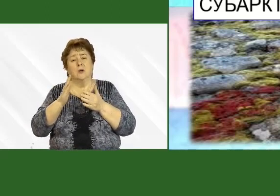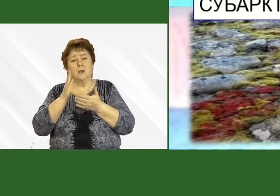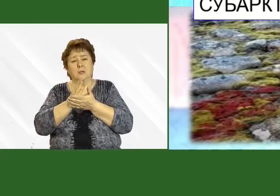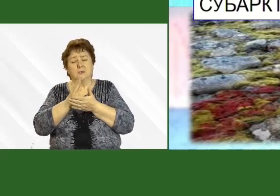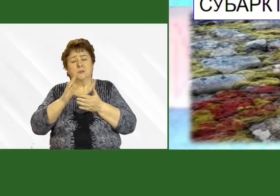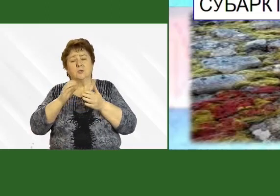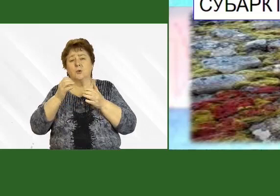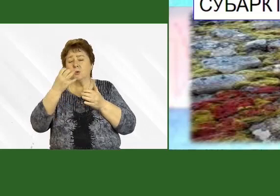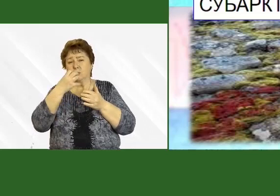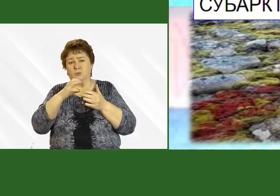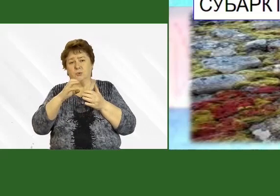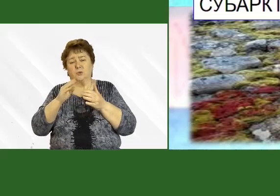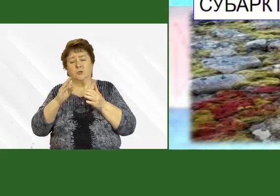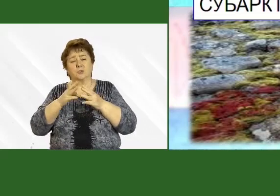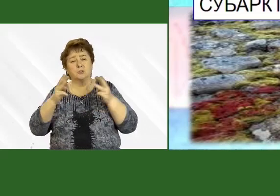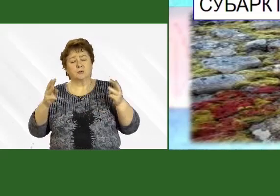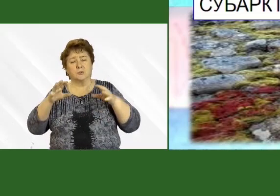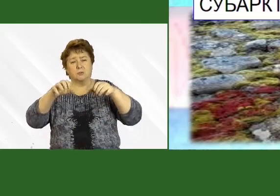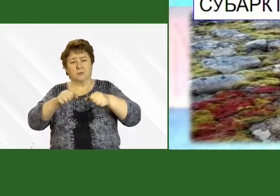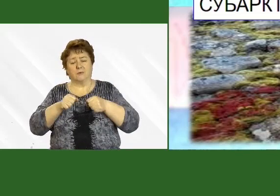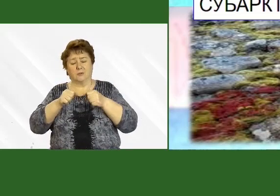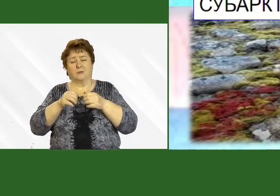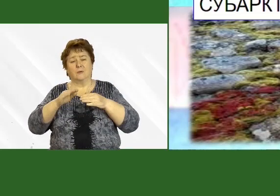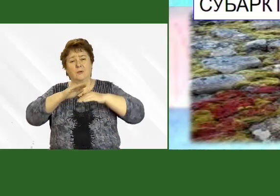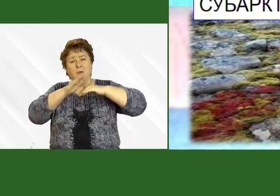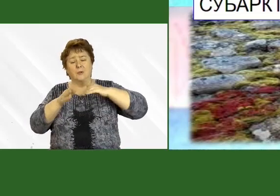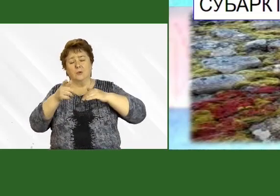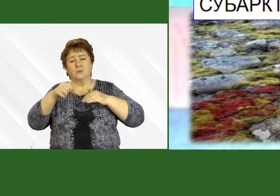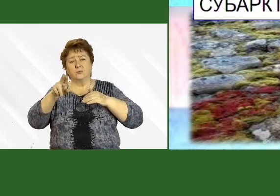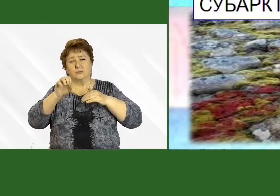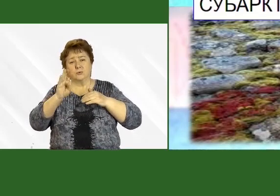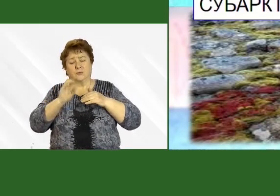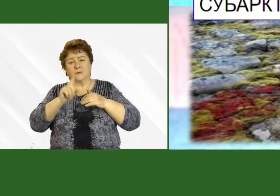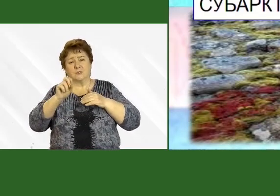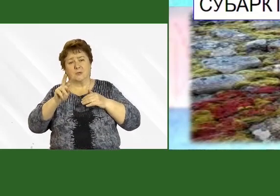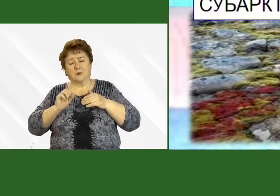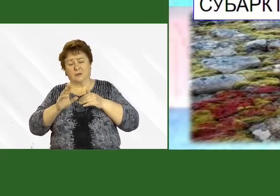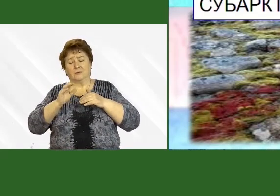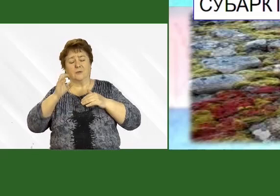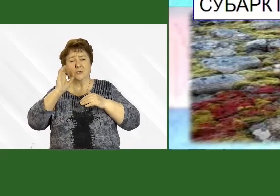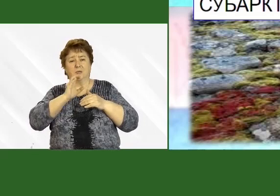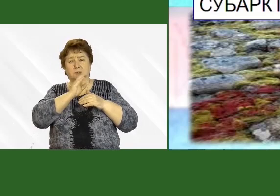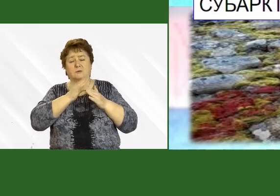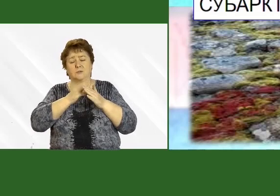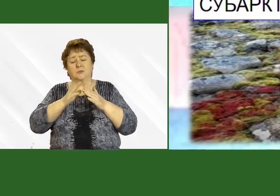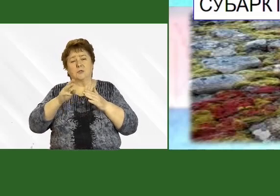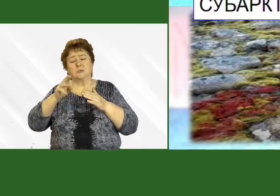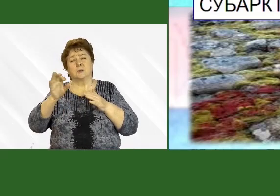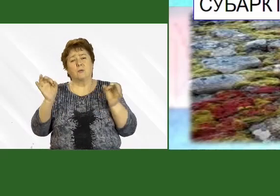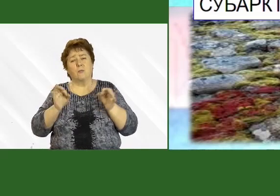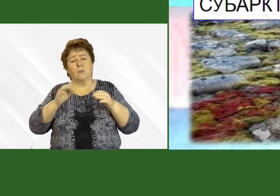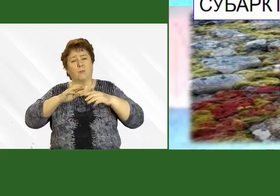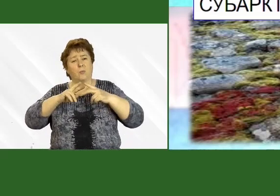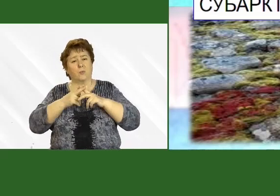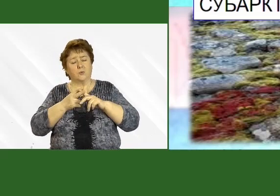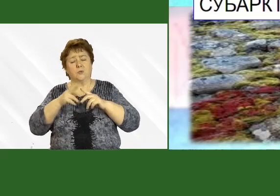широты захватывая побережье гудзонова залива и северную часть полуострова лабрадор